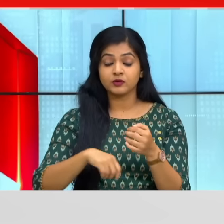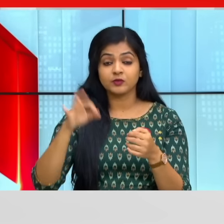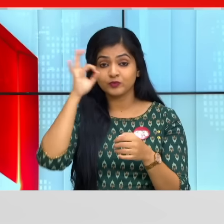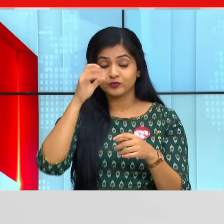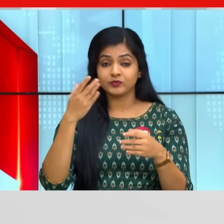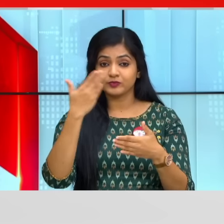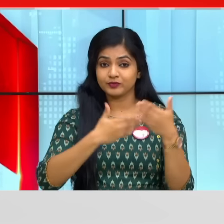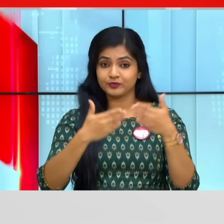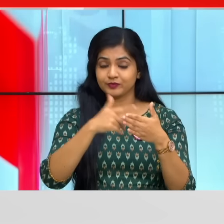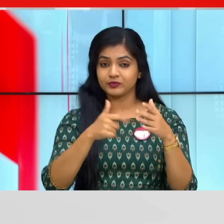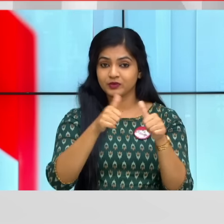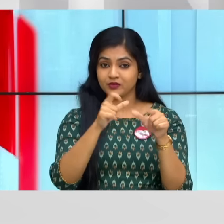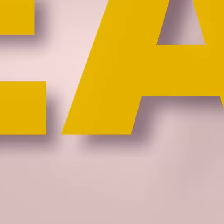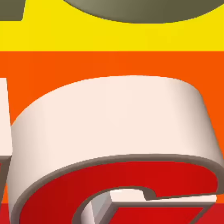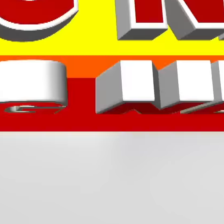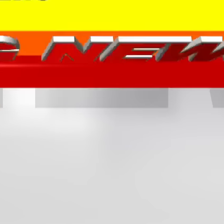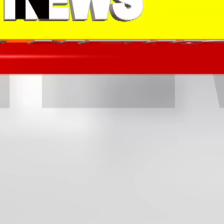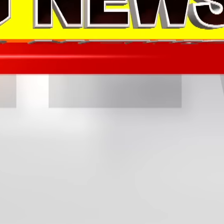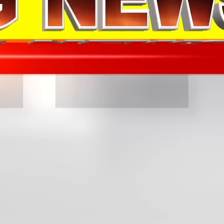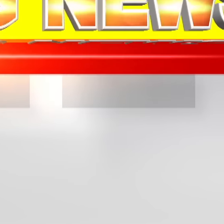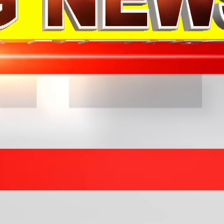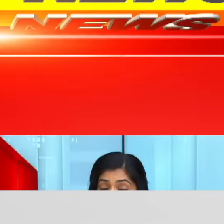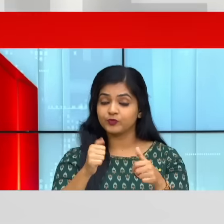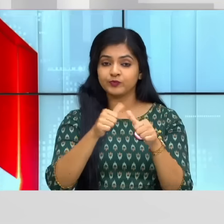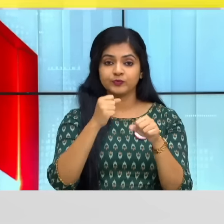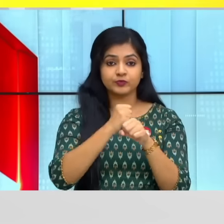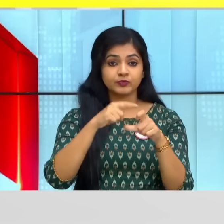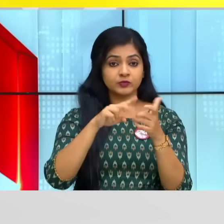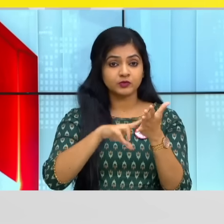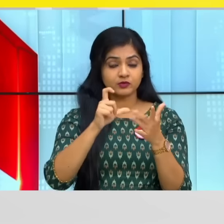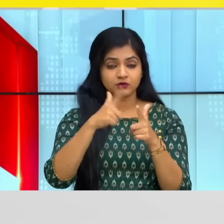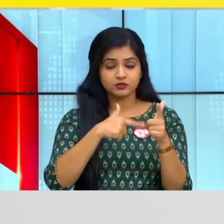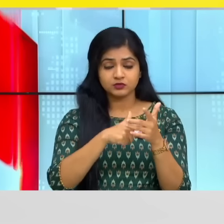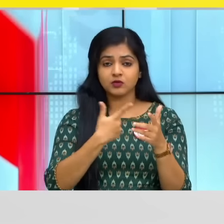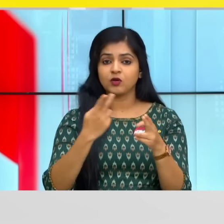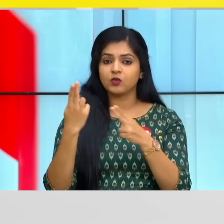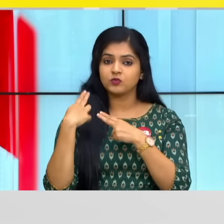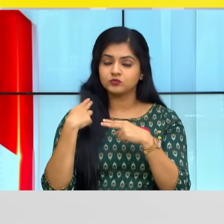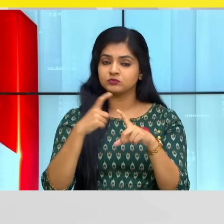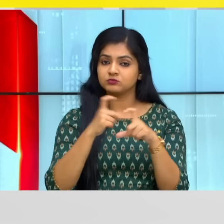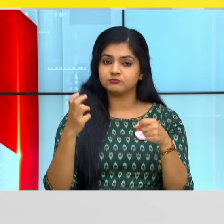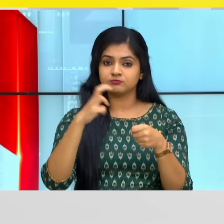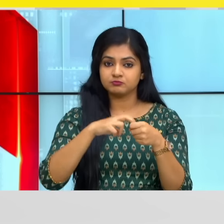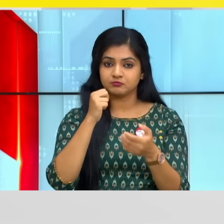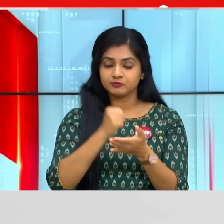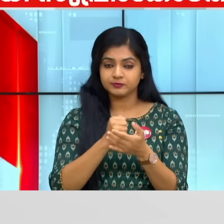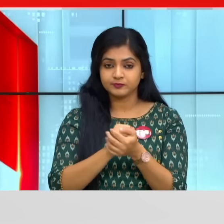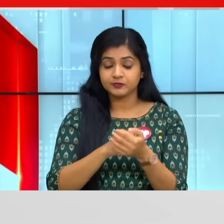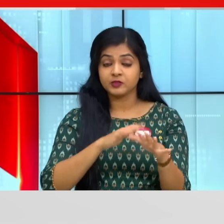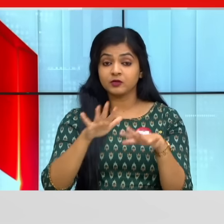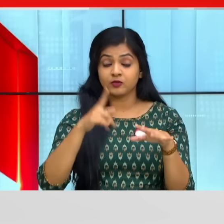കമ്പനികൾക്കും പരസ്യം ഇപ്പൊ ഏജൻസികൾക്കും ഈ ബാധ്യതയുടെ ഭാഗമായിട്ട് അവരും ഉണ്ടാകും. ഏതെങ്കിലും ഒരു